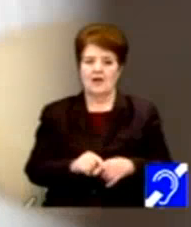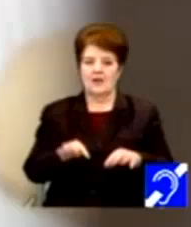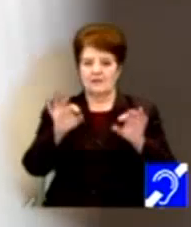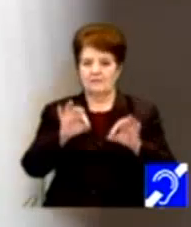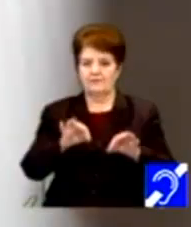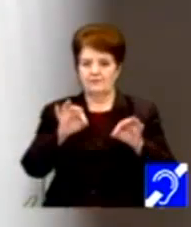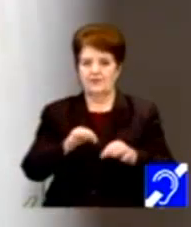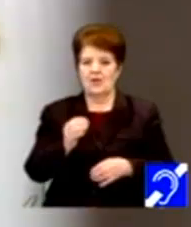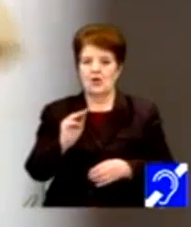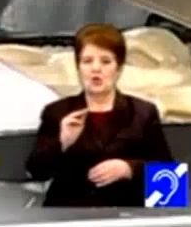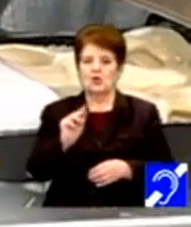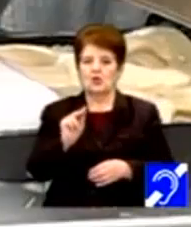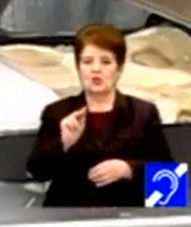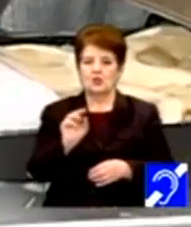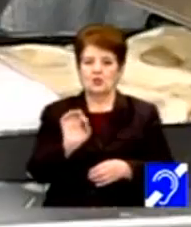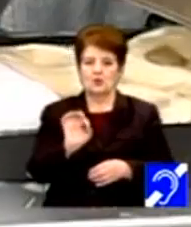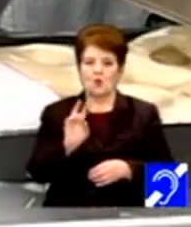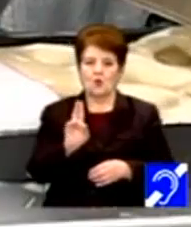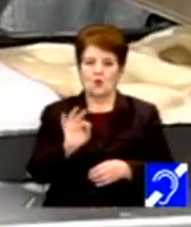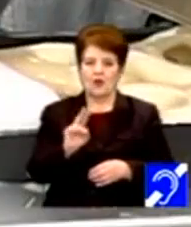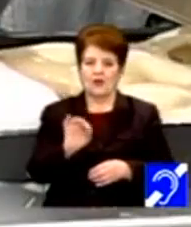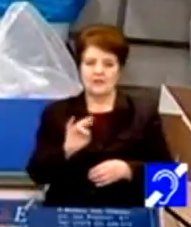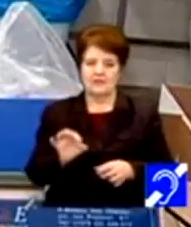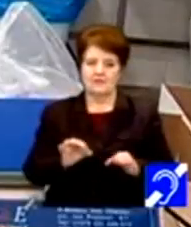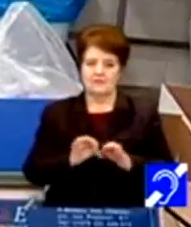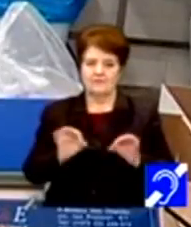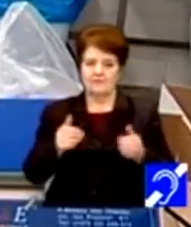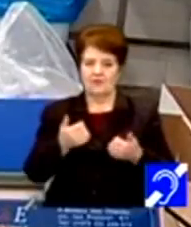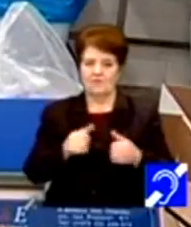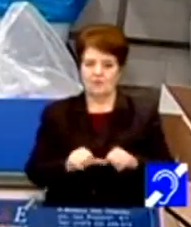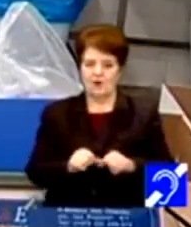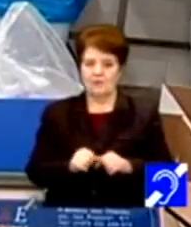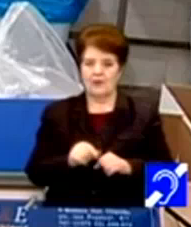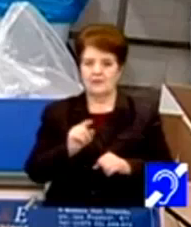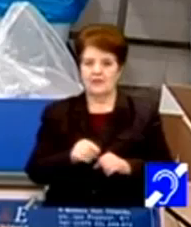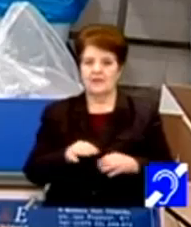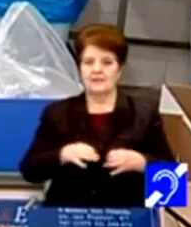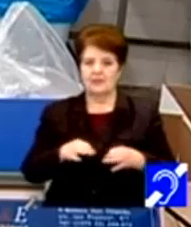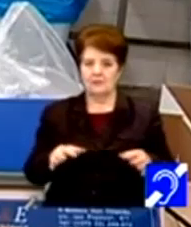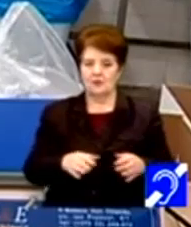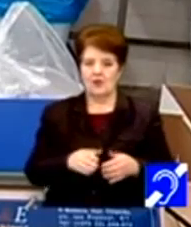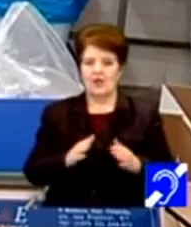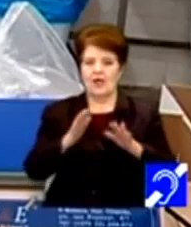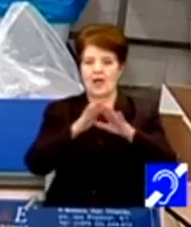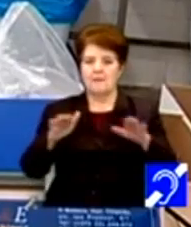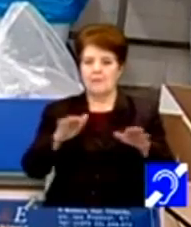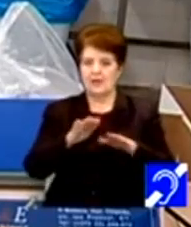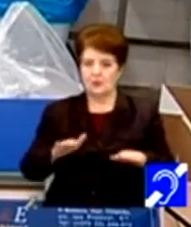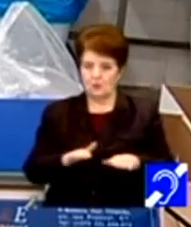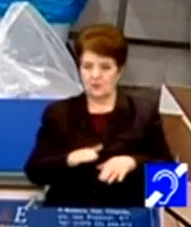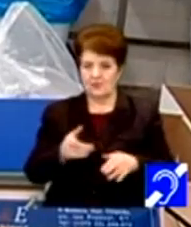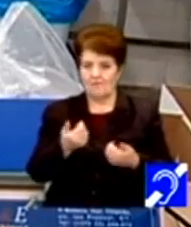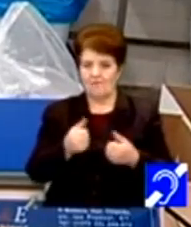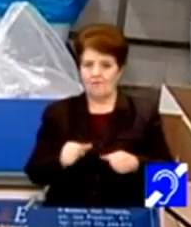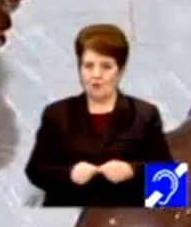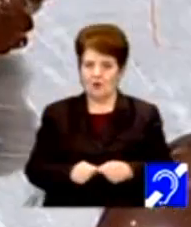ciocolată, capătă un gust deosebit și o formă de sărbătoare. Avem diferite forme, de brăduți,